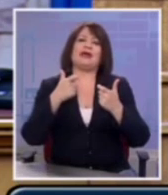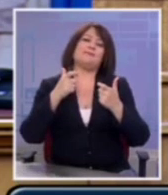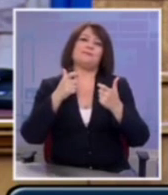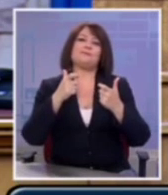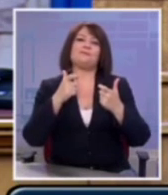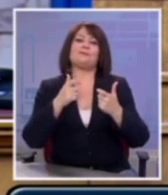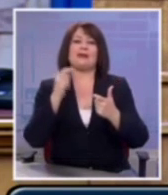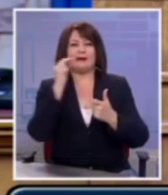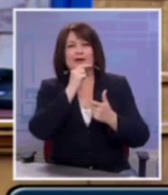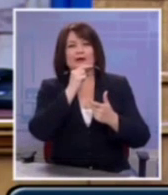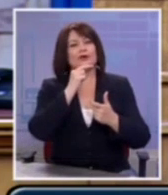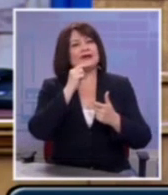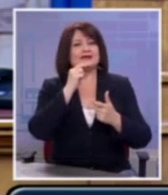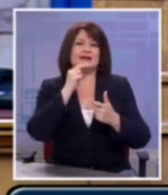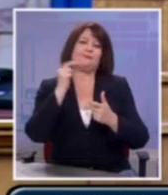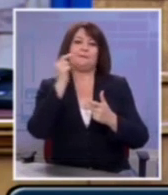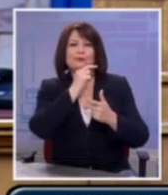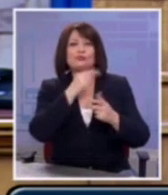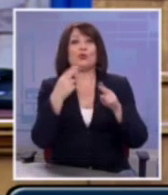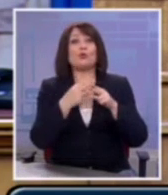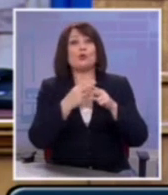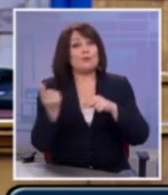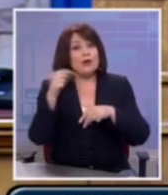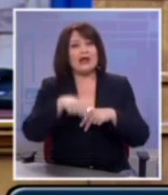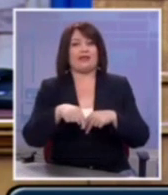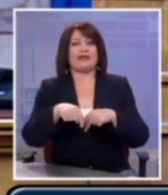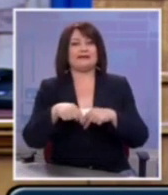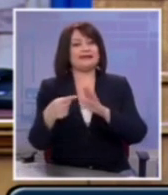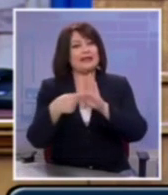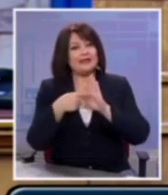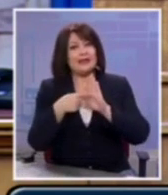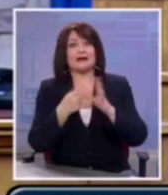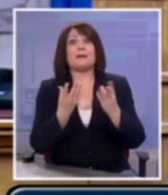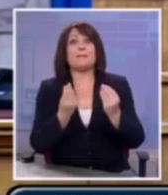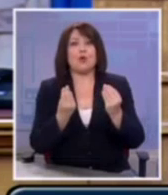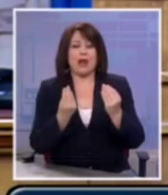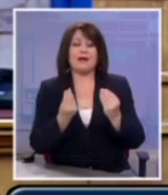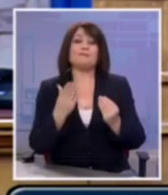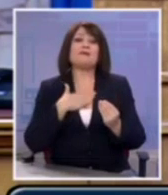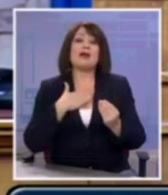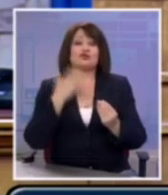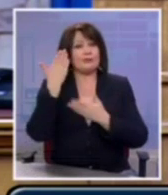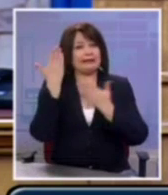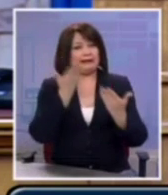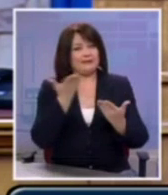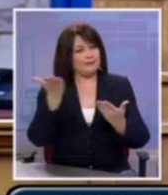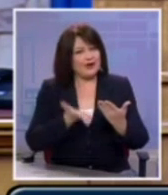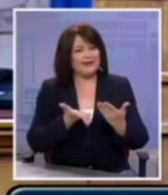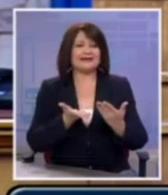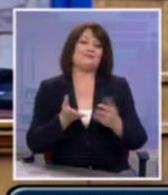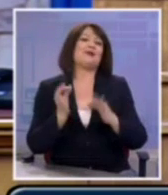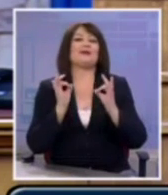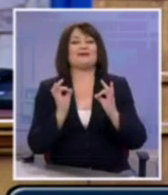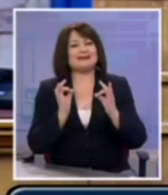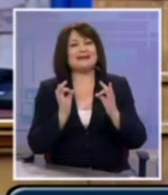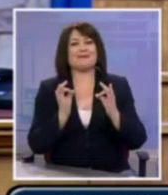η παρουσία σας σηματοδοτεί πολλά. Σας ευχαριστούμε που μας τιμάτε και εννοείται ότι